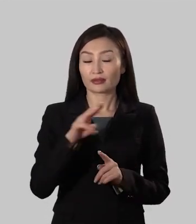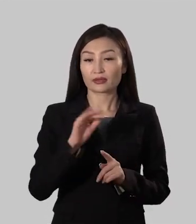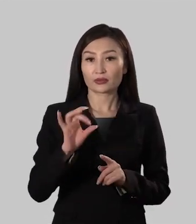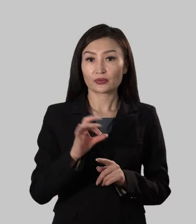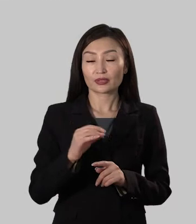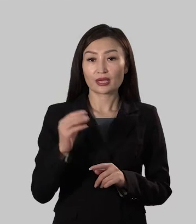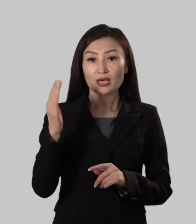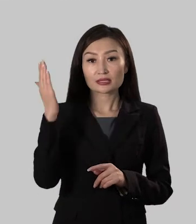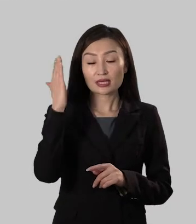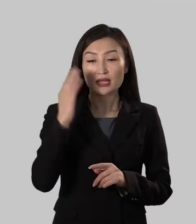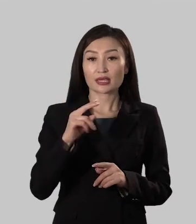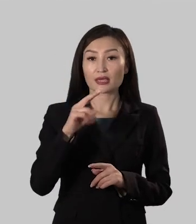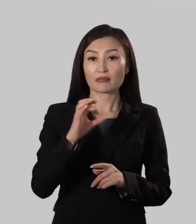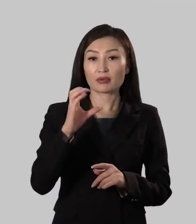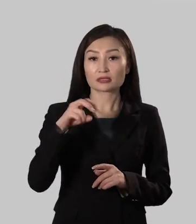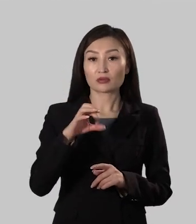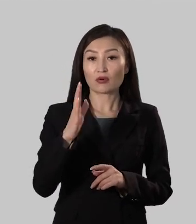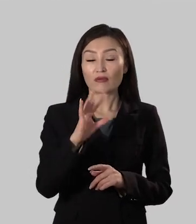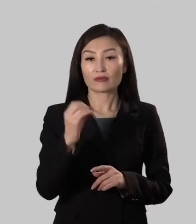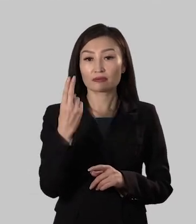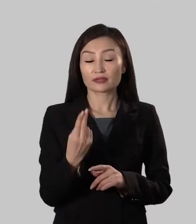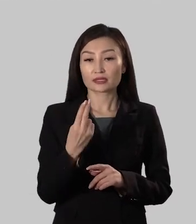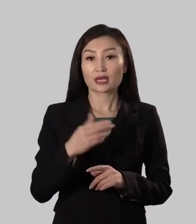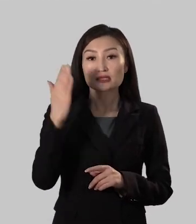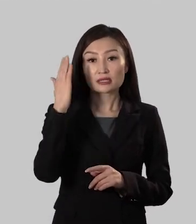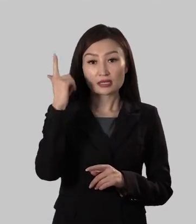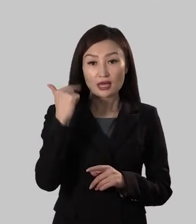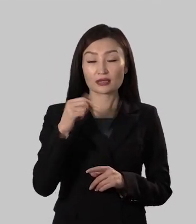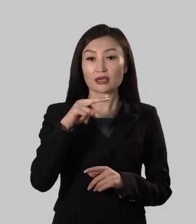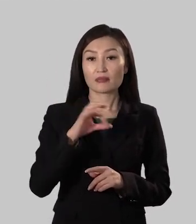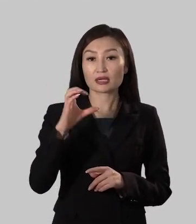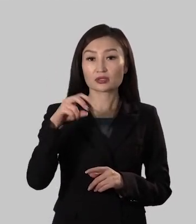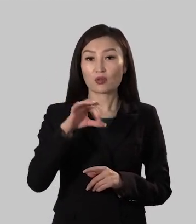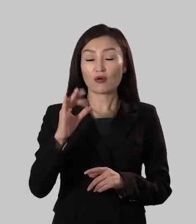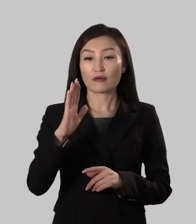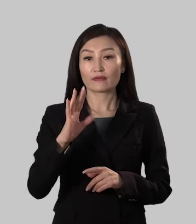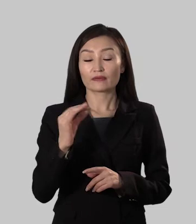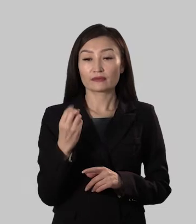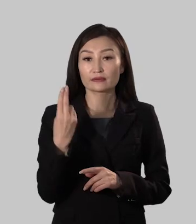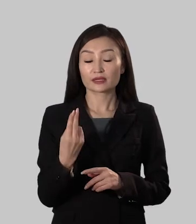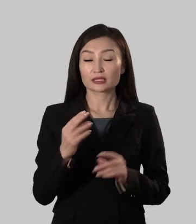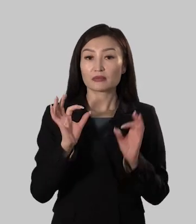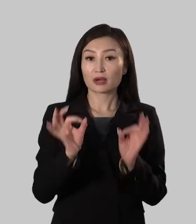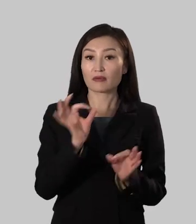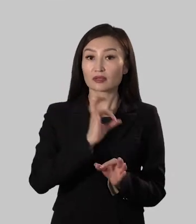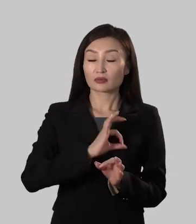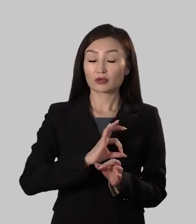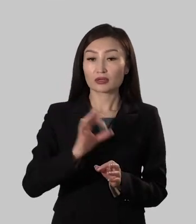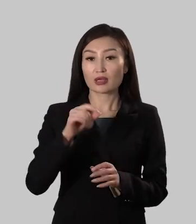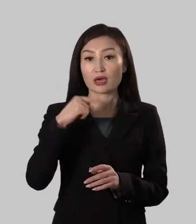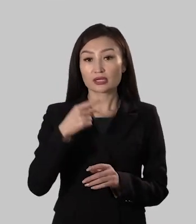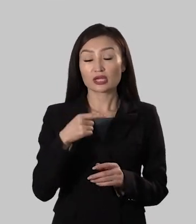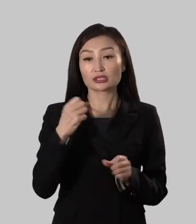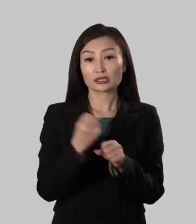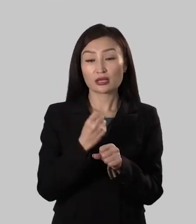Третий тур. Знатоки пословиц. Знание пословиц и уместное их использование делает речь выразительной